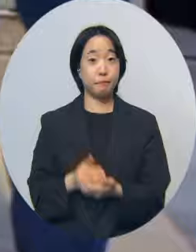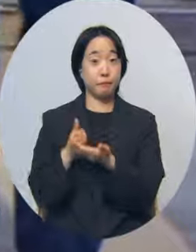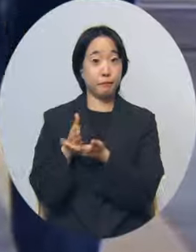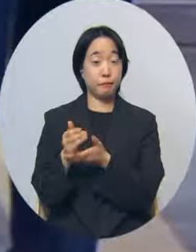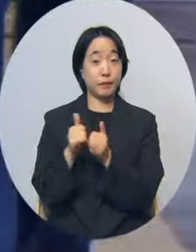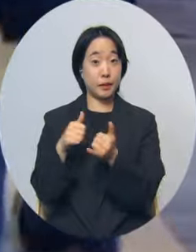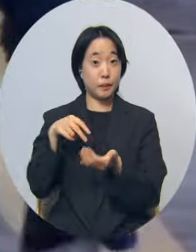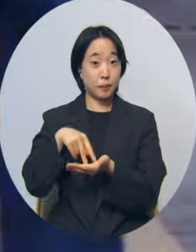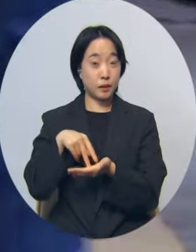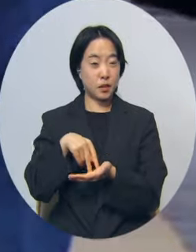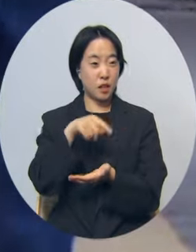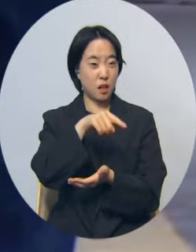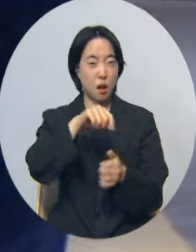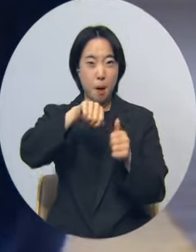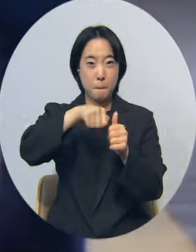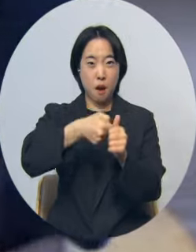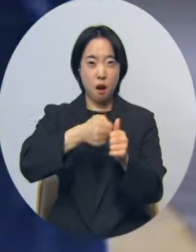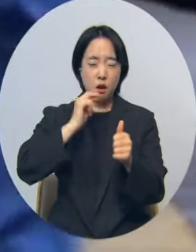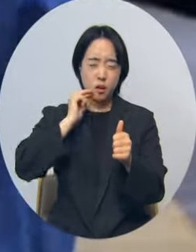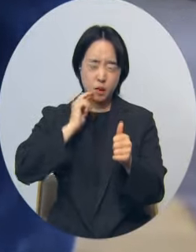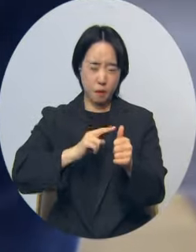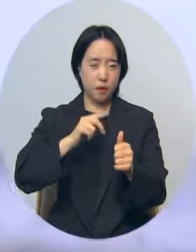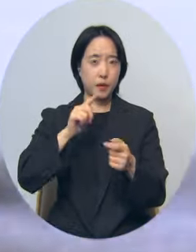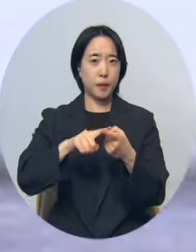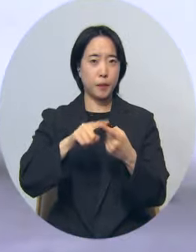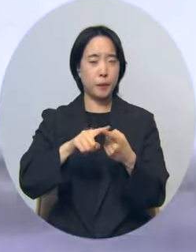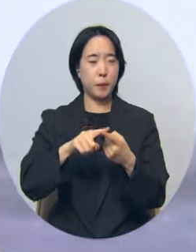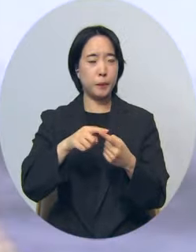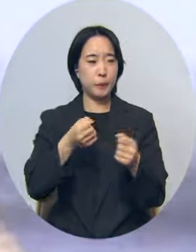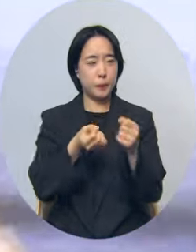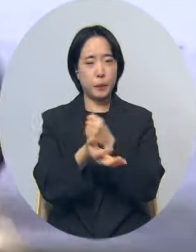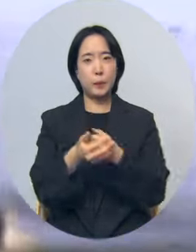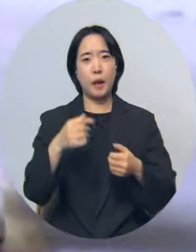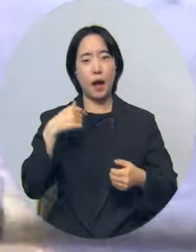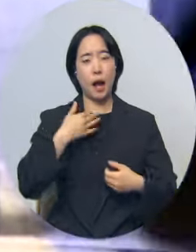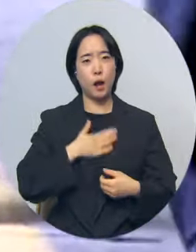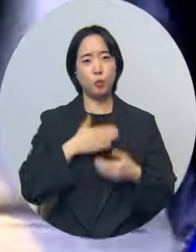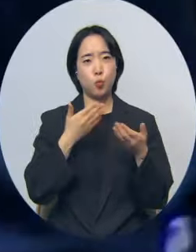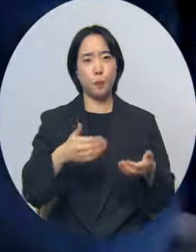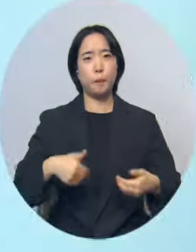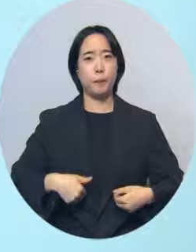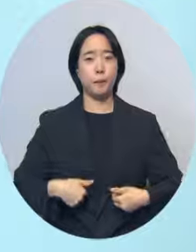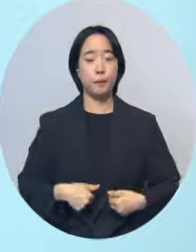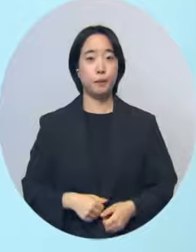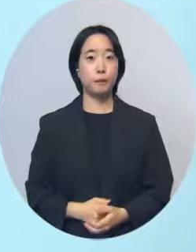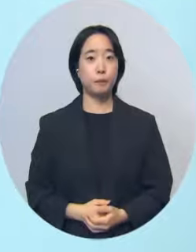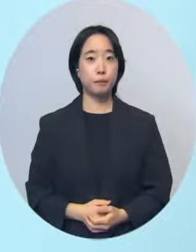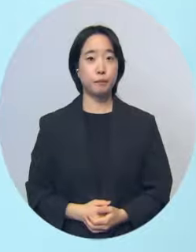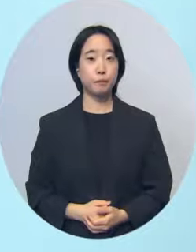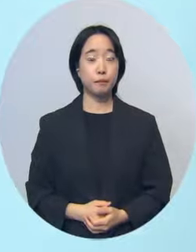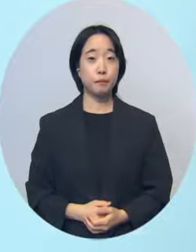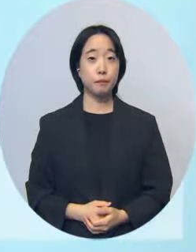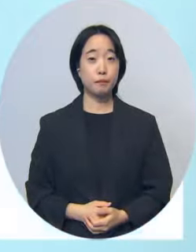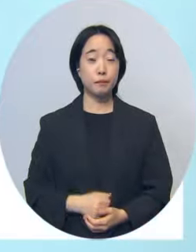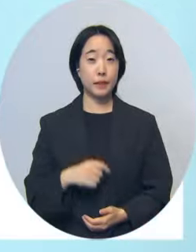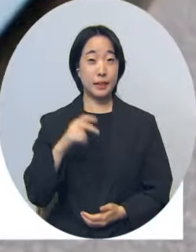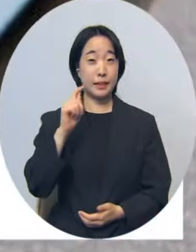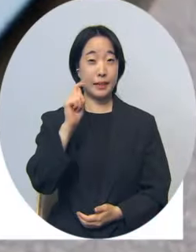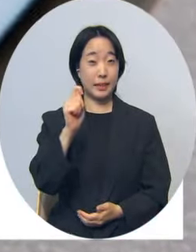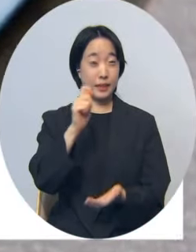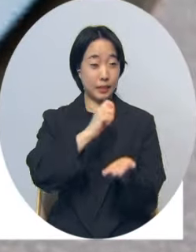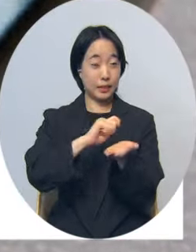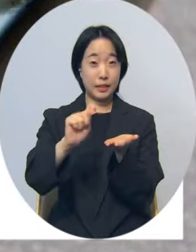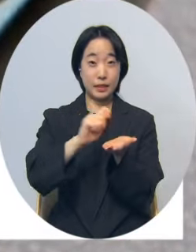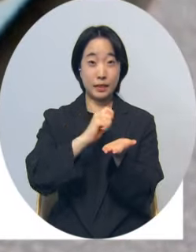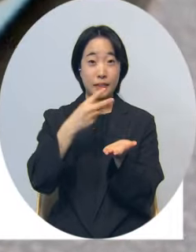기준을 높여 큰 처벌이 따르는 범죄라는 인식을 만들어야 한다고 강조합니다. 외국에 서버를 둔 텔레그램